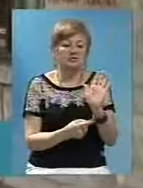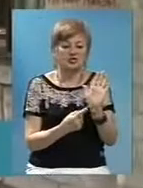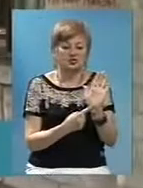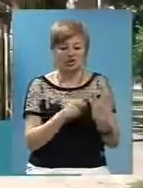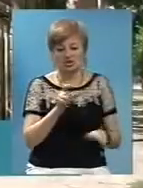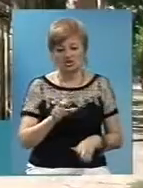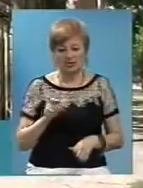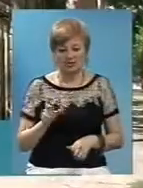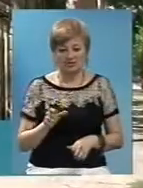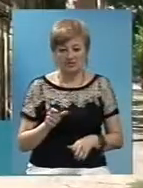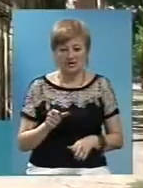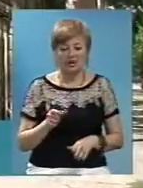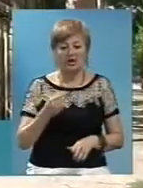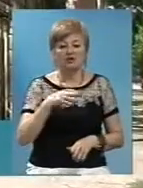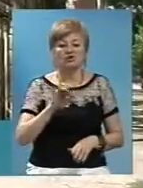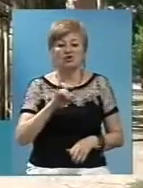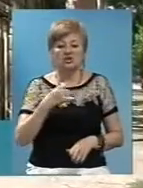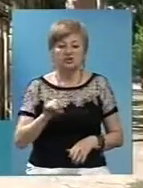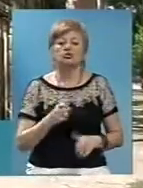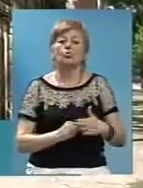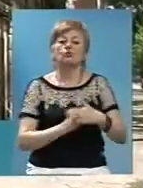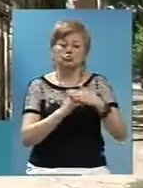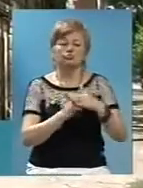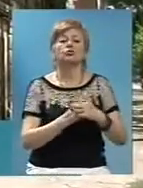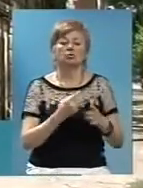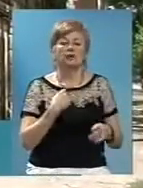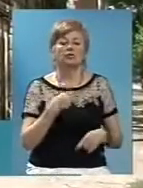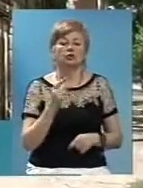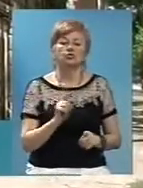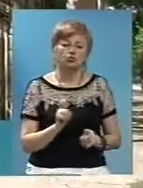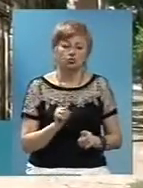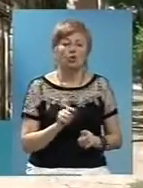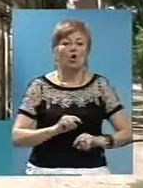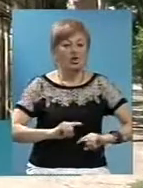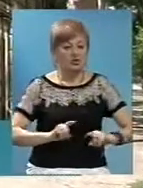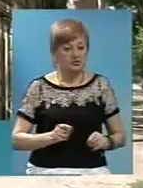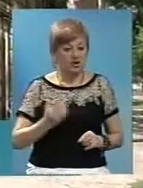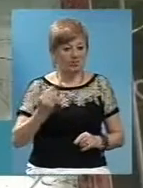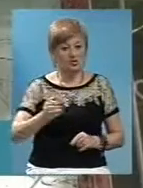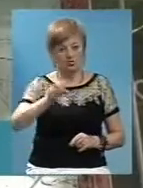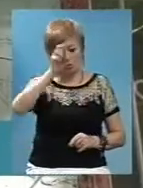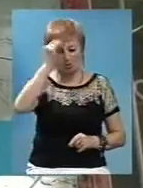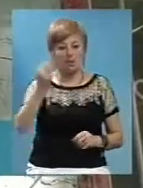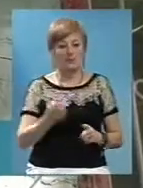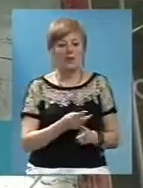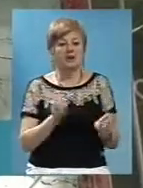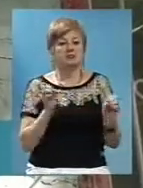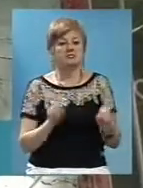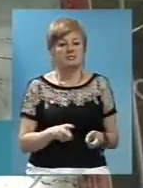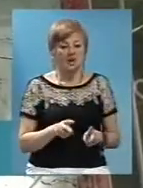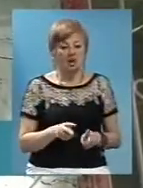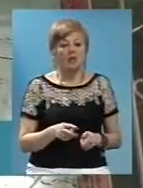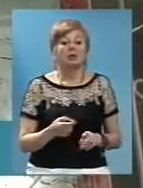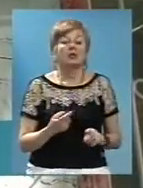1076 осіб. Дзержинський розробив та обґрунтував практику використання заручників органами державної безпеки. У рамках її реалізації